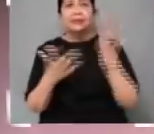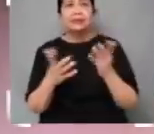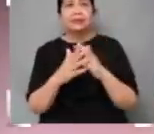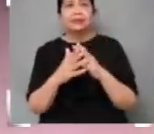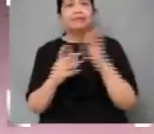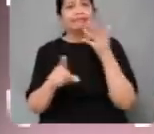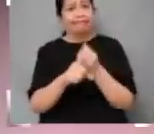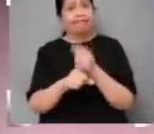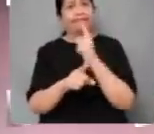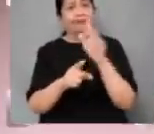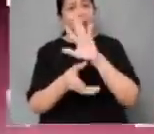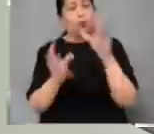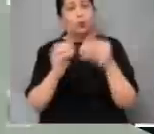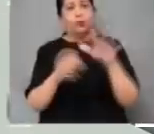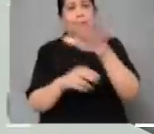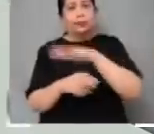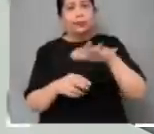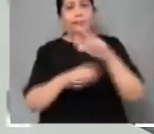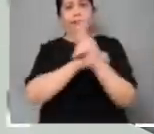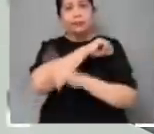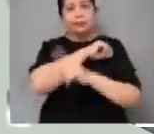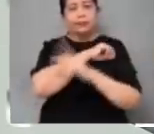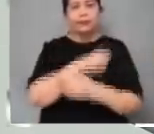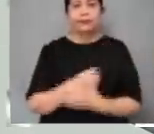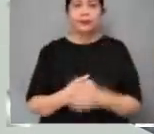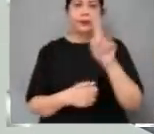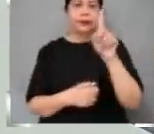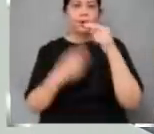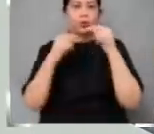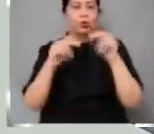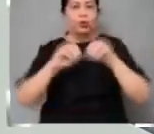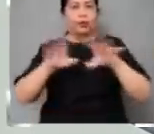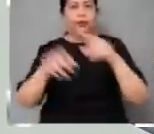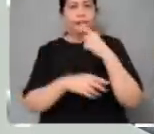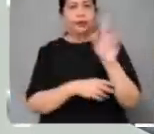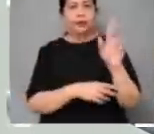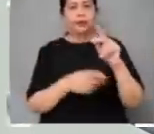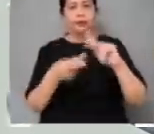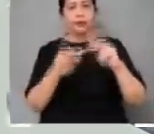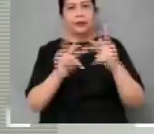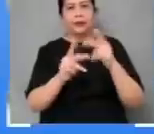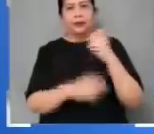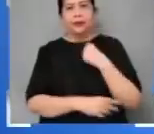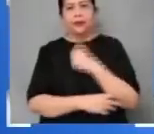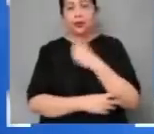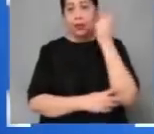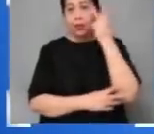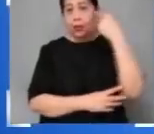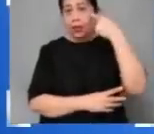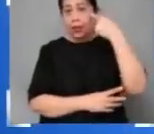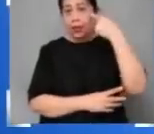yung buong province. Sa isa namang news release, sinabi ng kanyang running mate na si Senador Kiko Pangilinan na